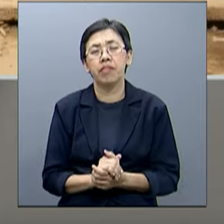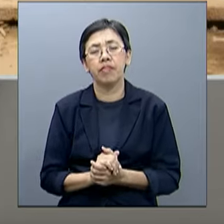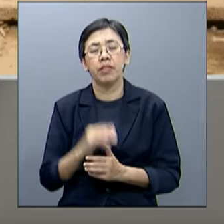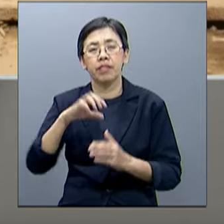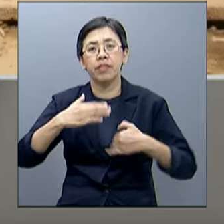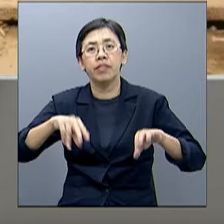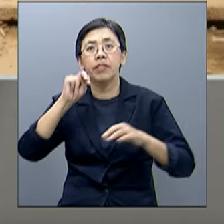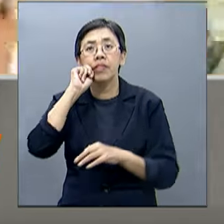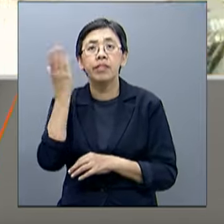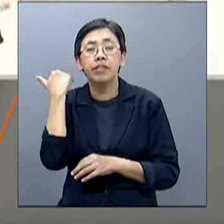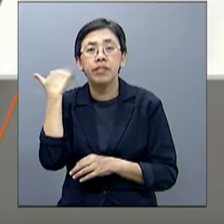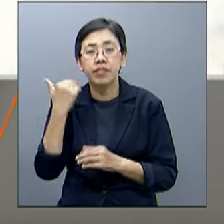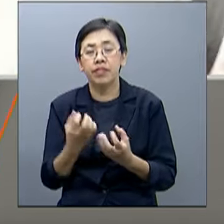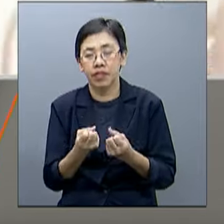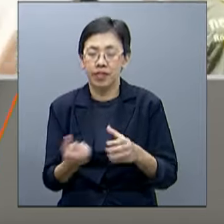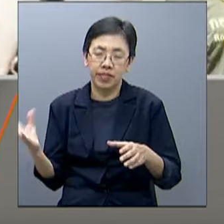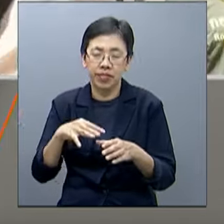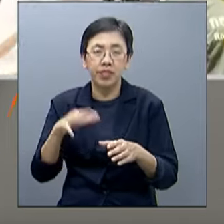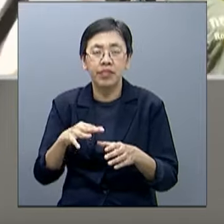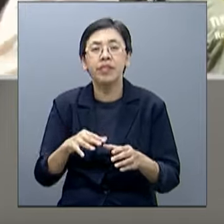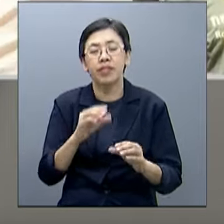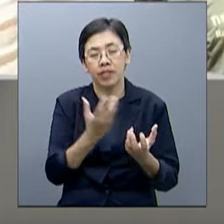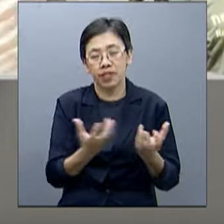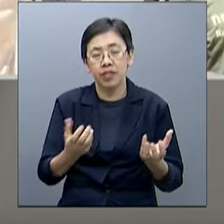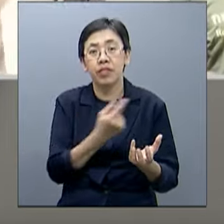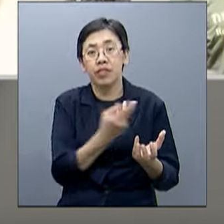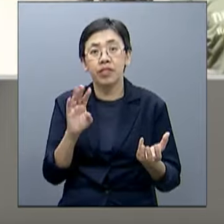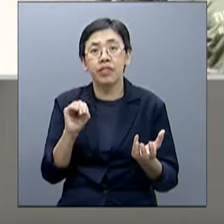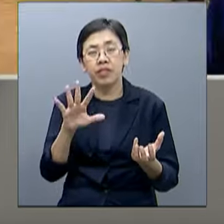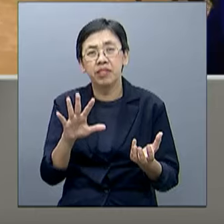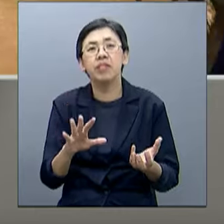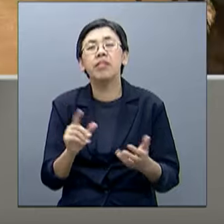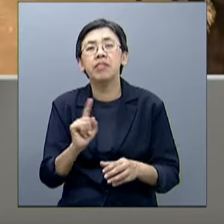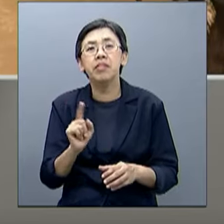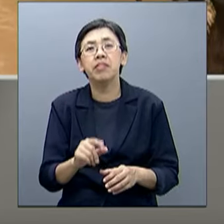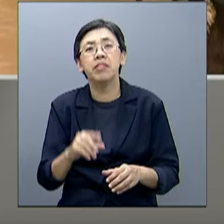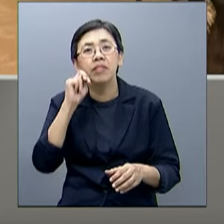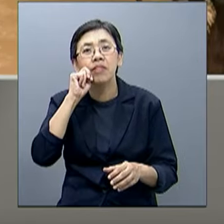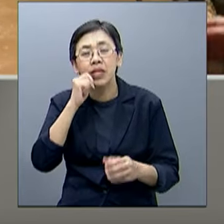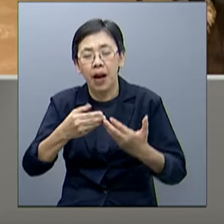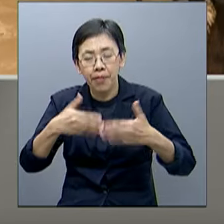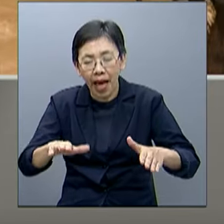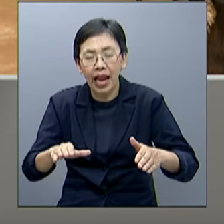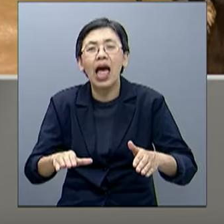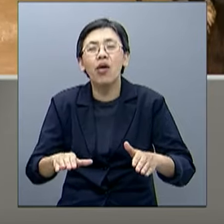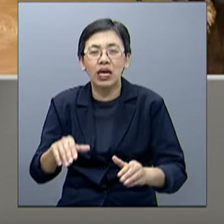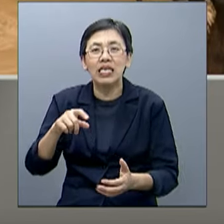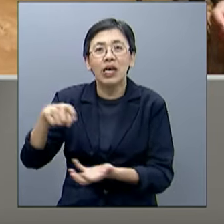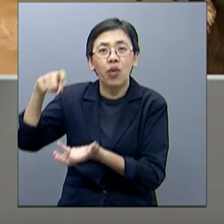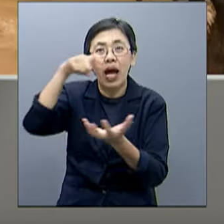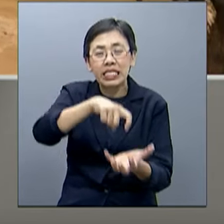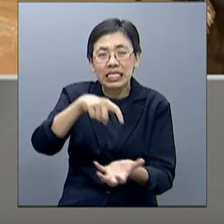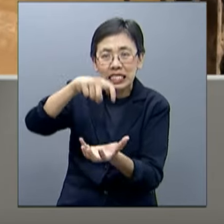านเมื่อวานนี้นำบิ๊กแบ็กเข้าไปประมาณ45ลูกเข้าไปอุดช่องโหว่จุดที่ผนังกั้นน้ำแตกนะครับที่บริเว